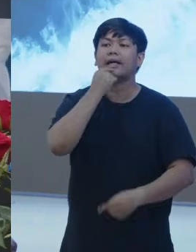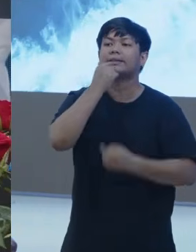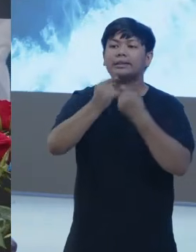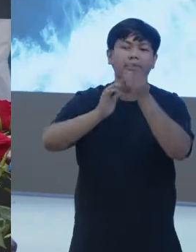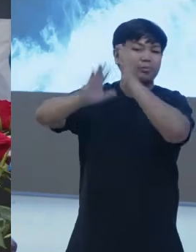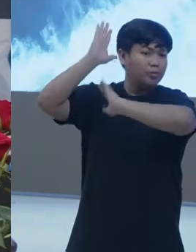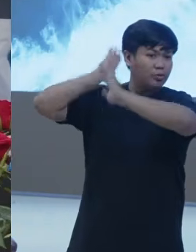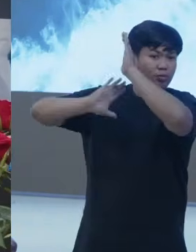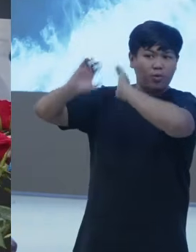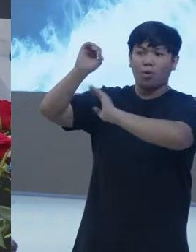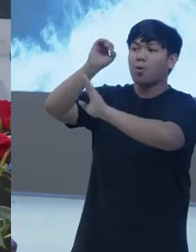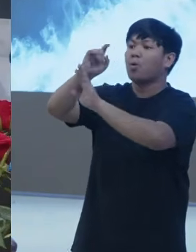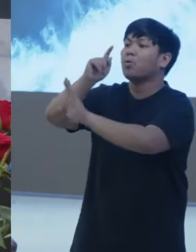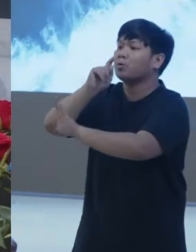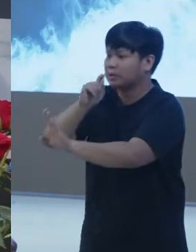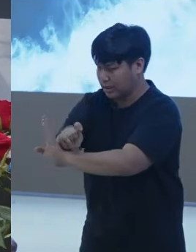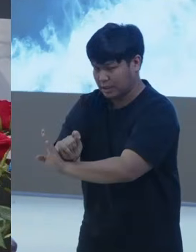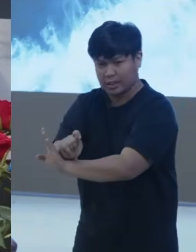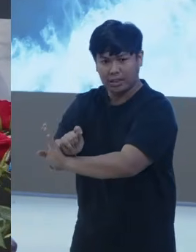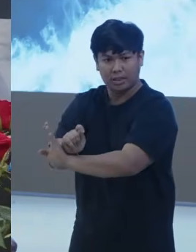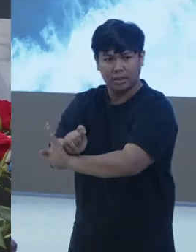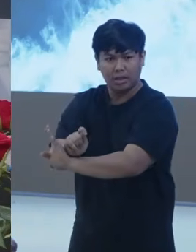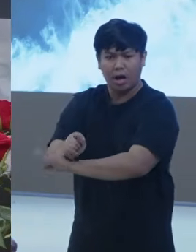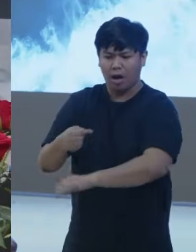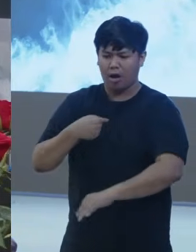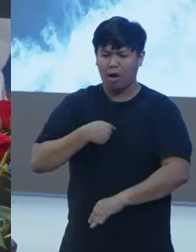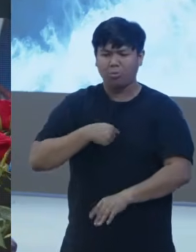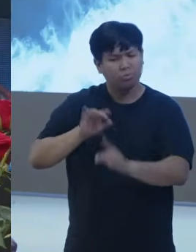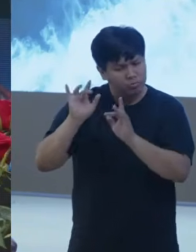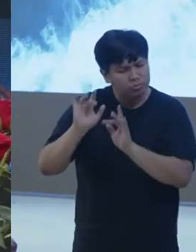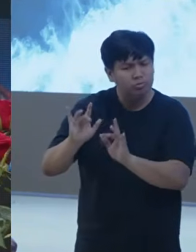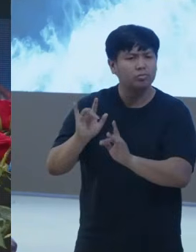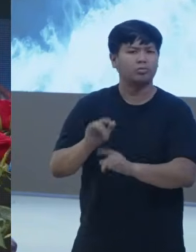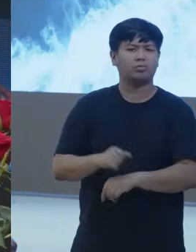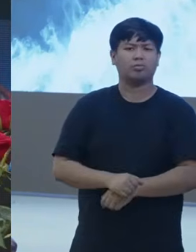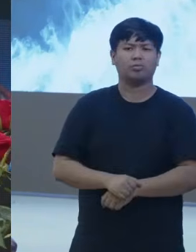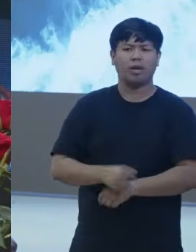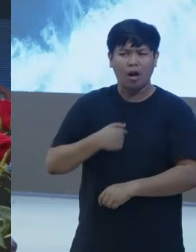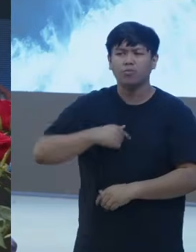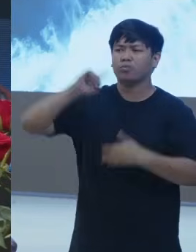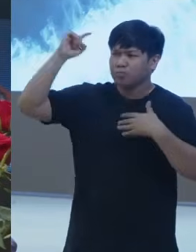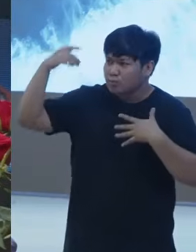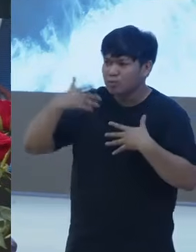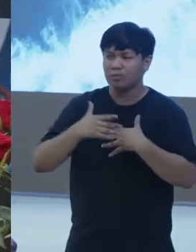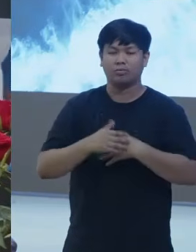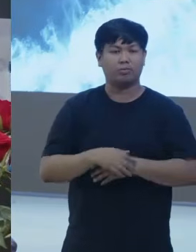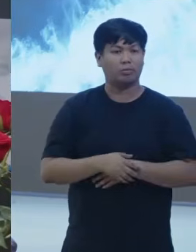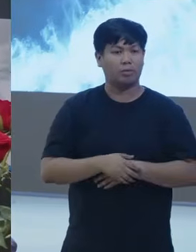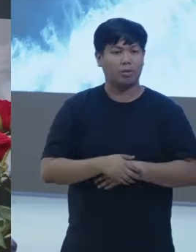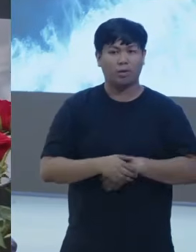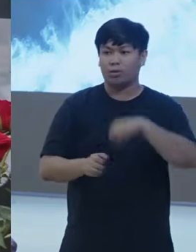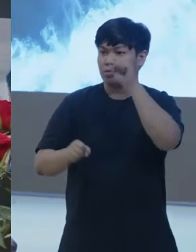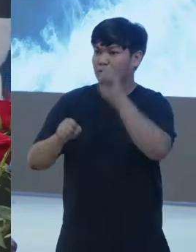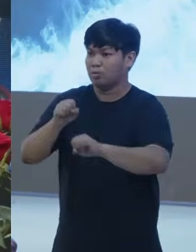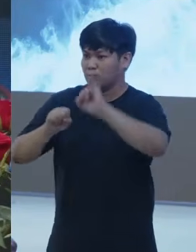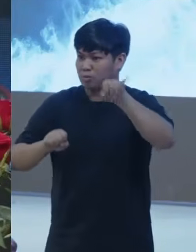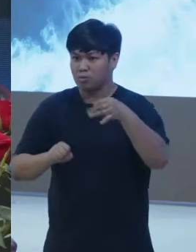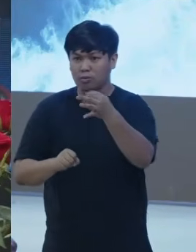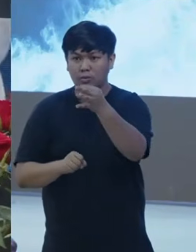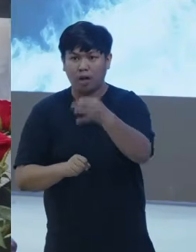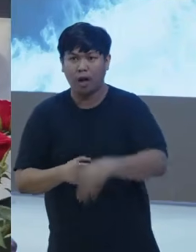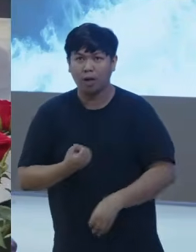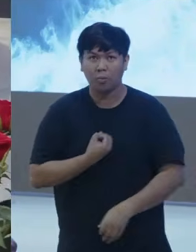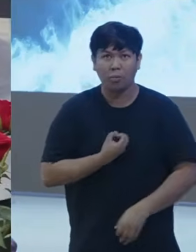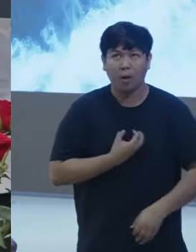Datapwat, kalakip sa kanyang kalooban ang magpatawad kung ang bayan na kanyang binigyan